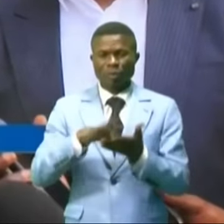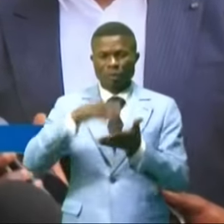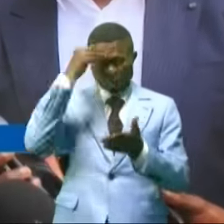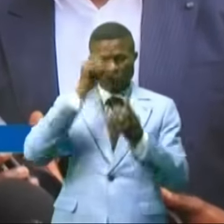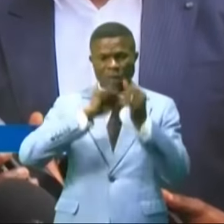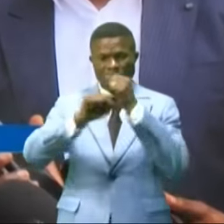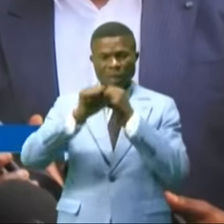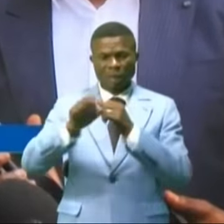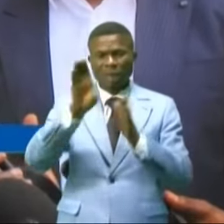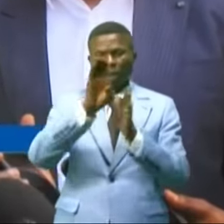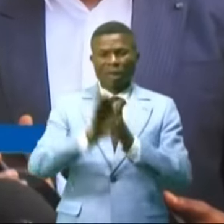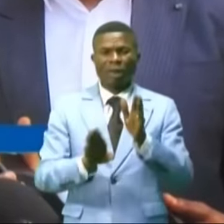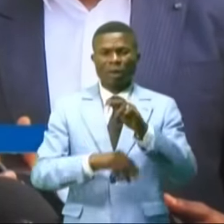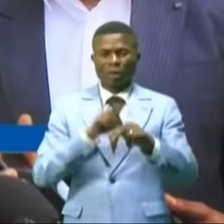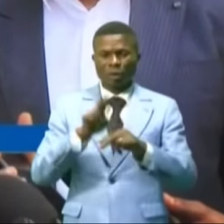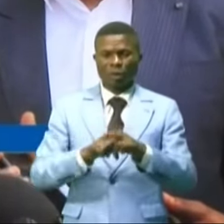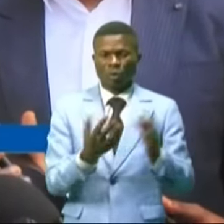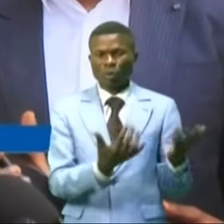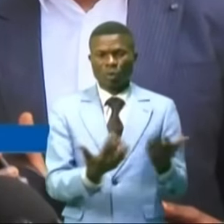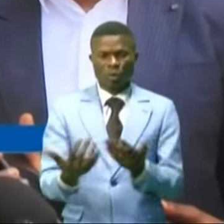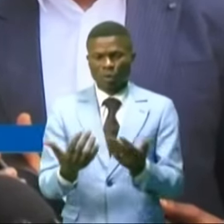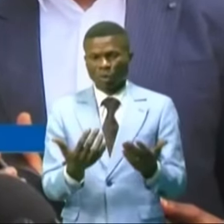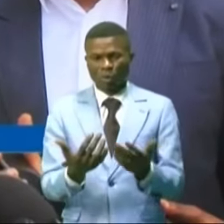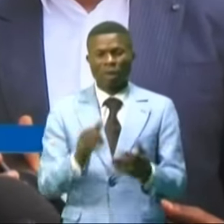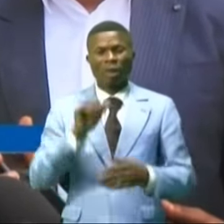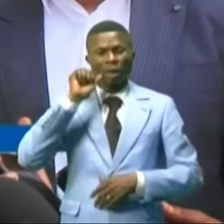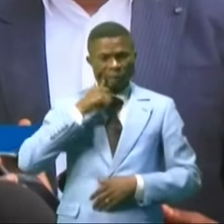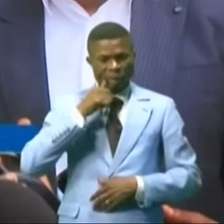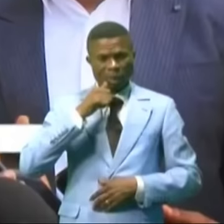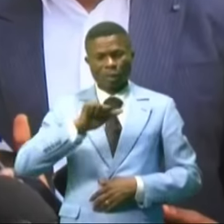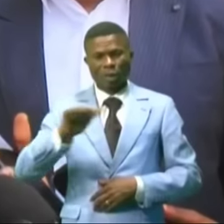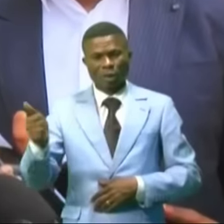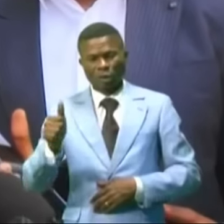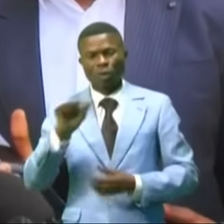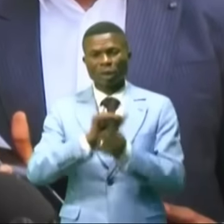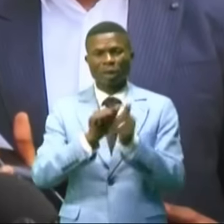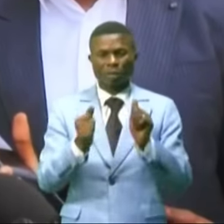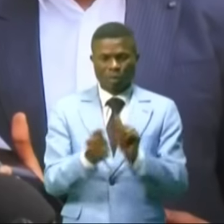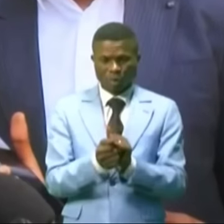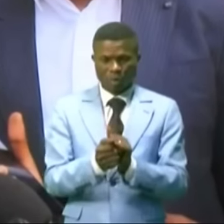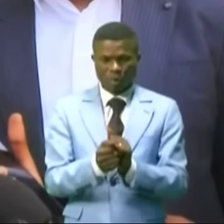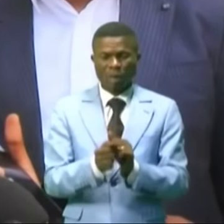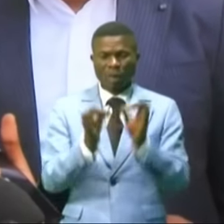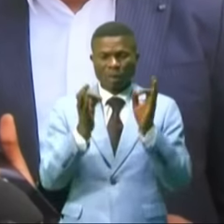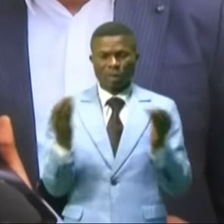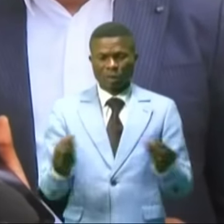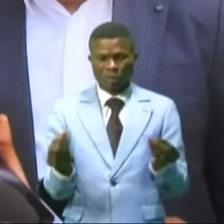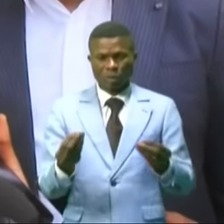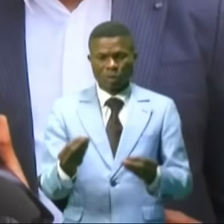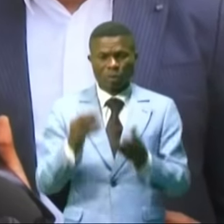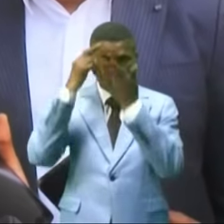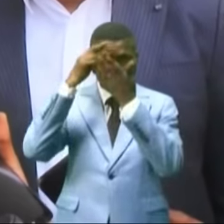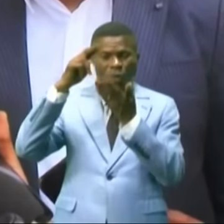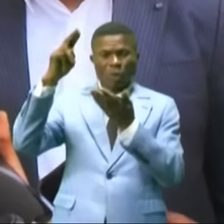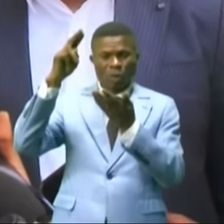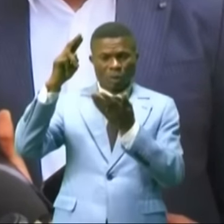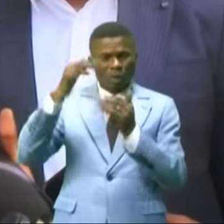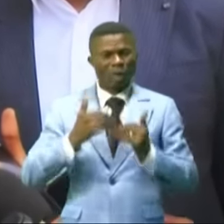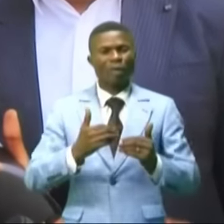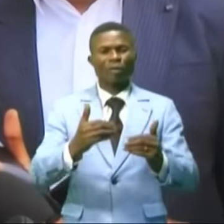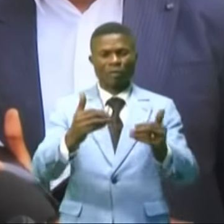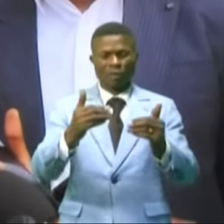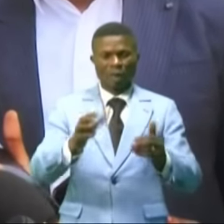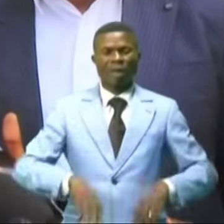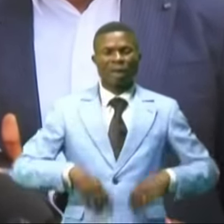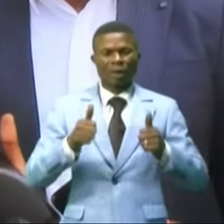le code national du numérique. Demain, ce sera d'autres thématiques et c'est ainsi que l'université va continuer de